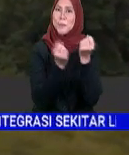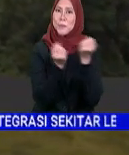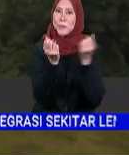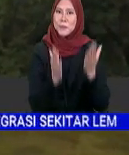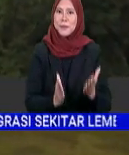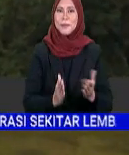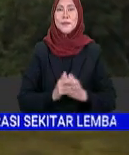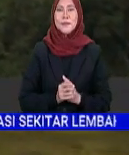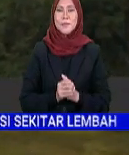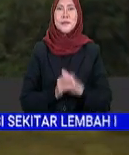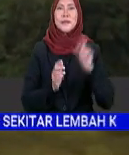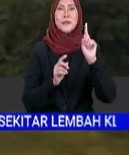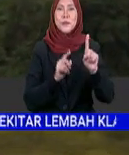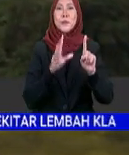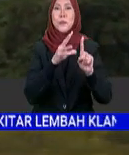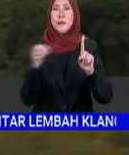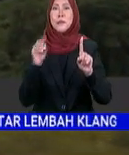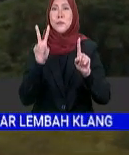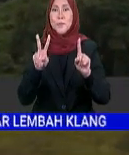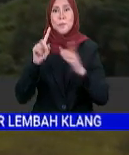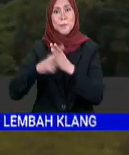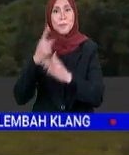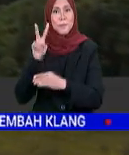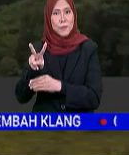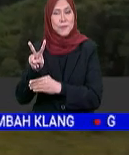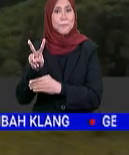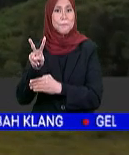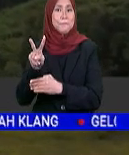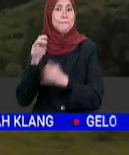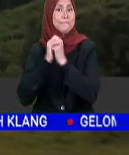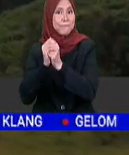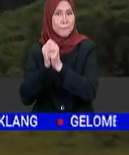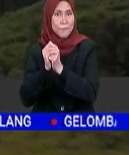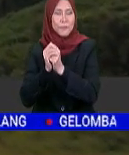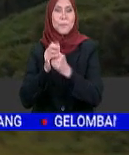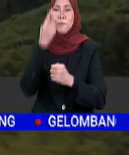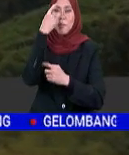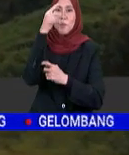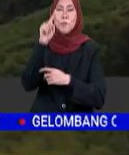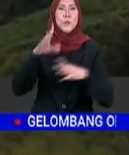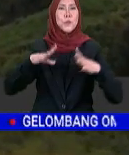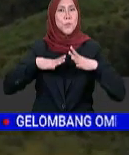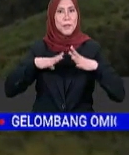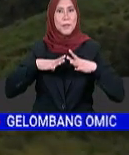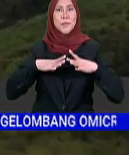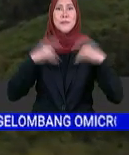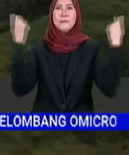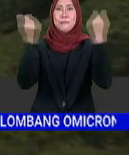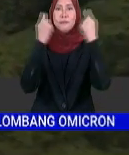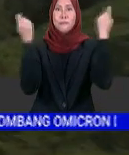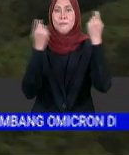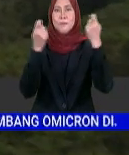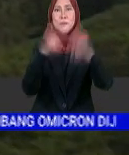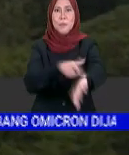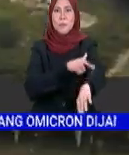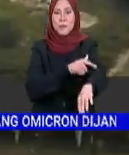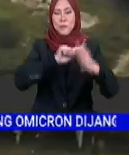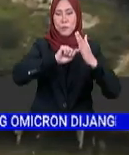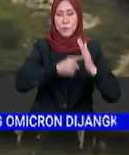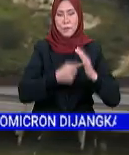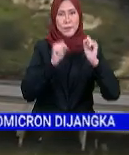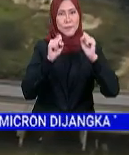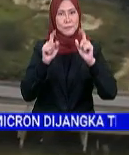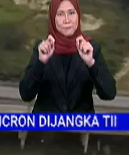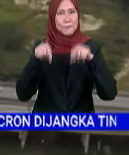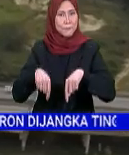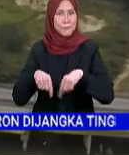Cina akan diraih kan pada 1 dan 2 Febri kesempatan ini diambil keluarga Indonesia bagi menghabiskan cuti musim panen yang panjang bermodel satu